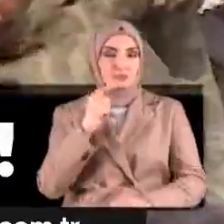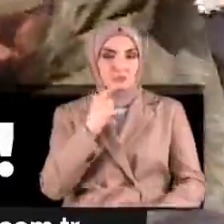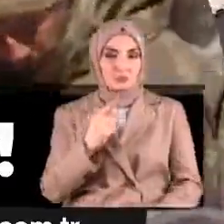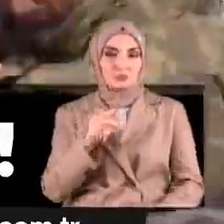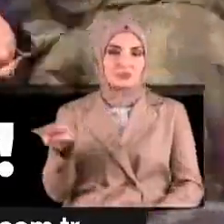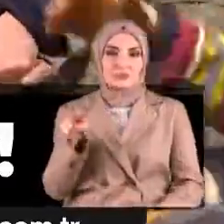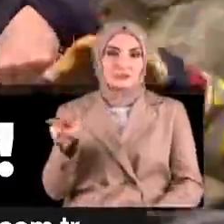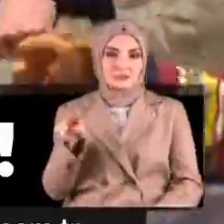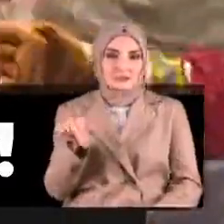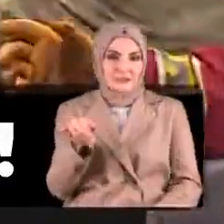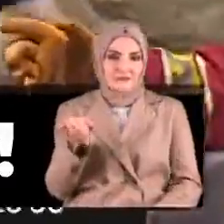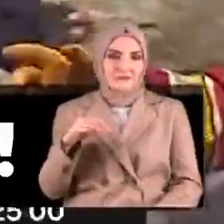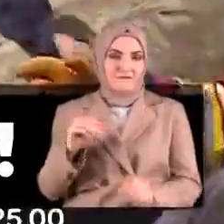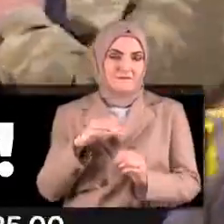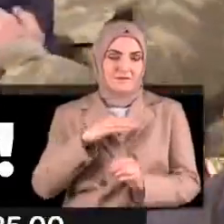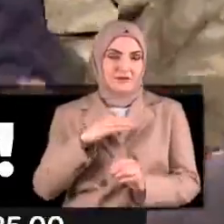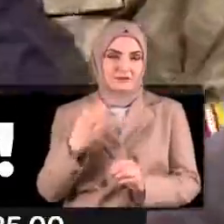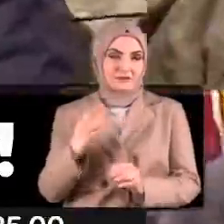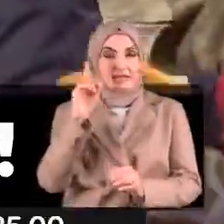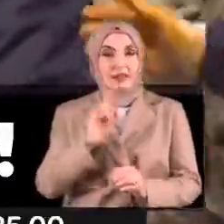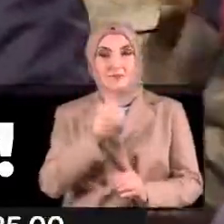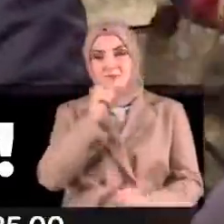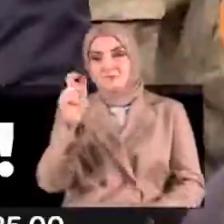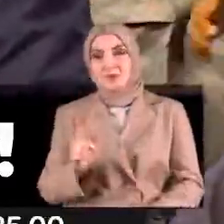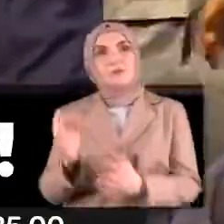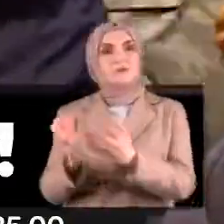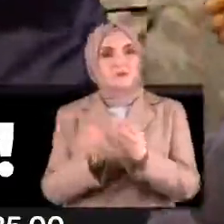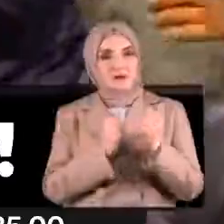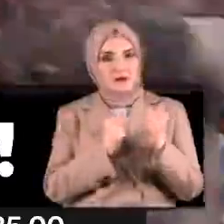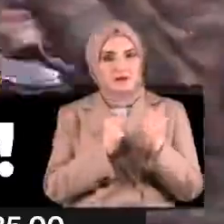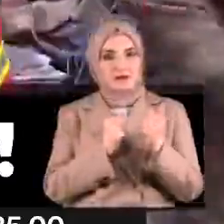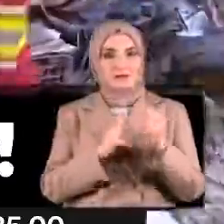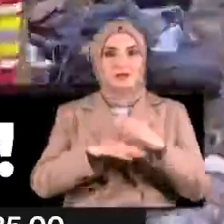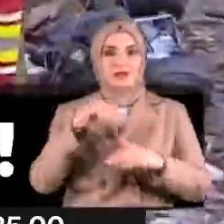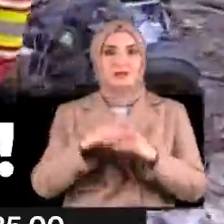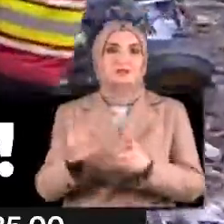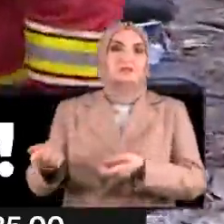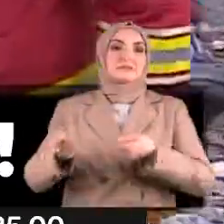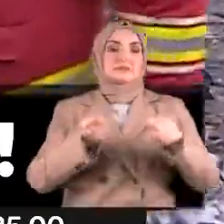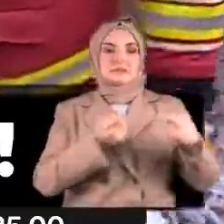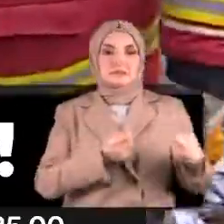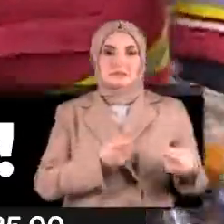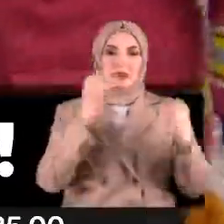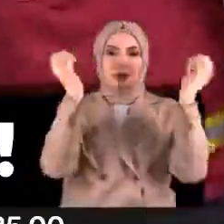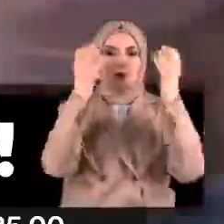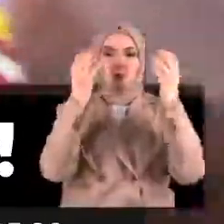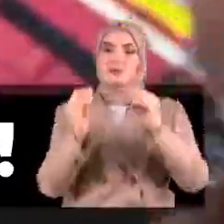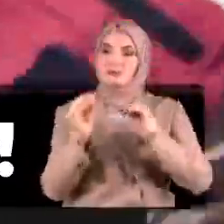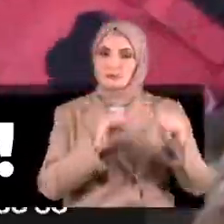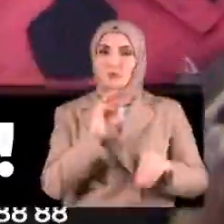baba çıkartıldı ve ellerde şu anda ambulansa götürülüyor. 33 saat sonra sağ